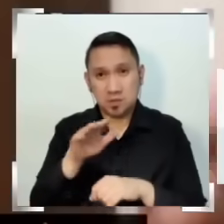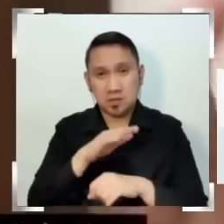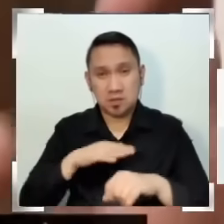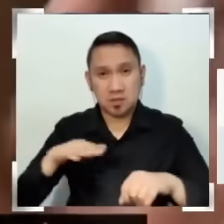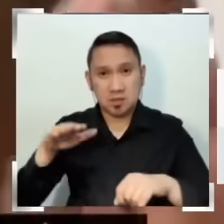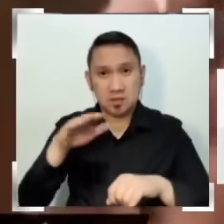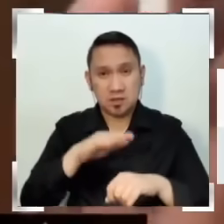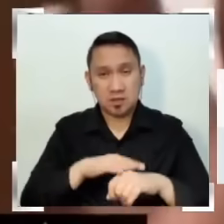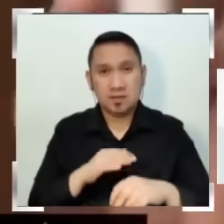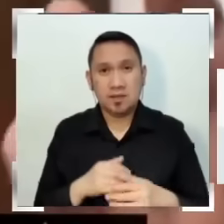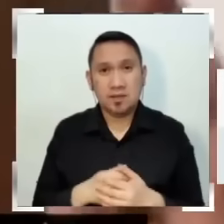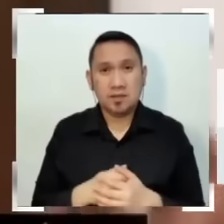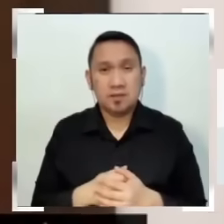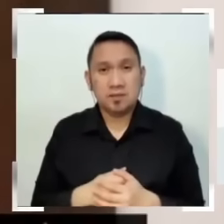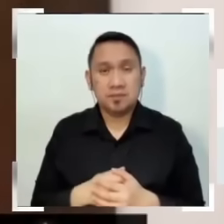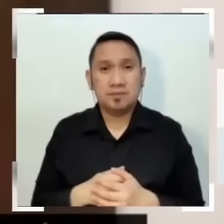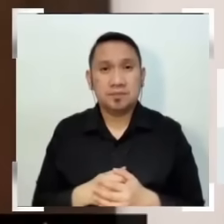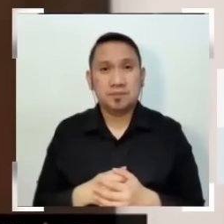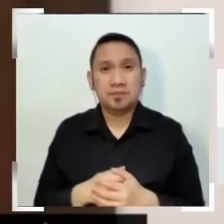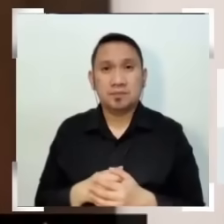Capihan. Ang cultism kasi,